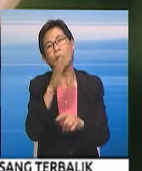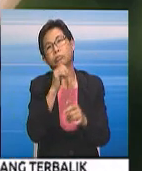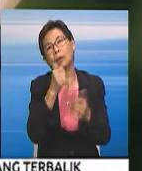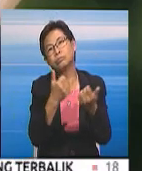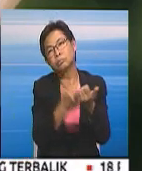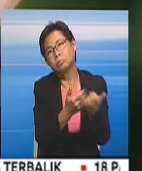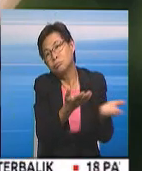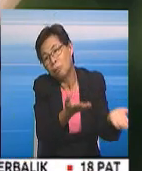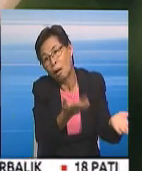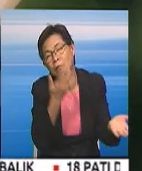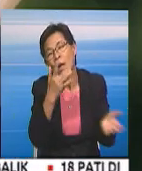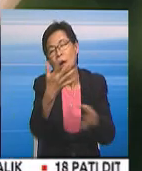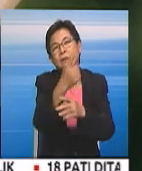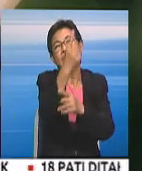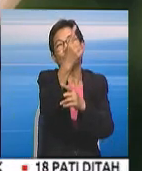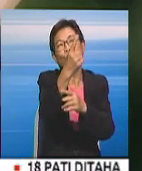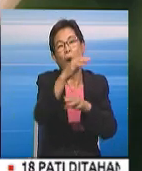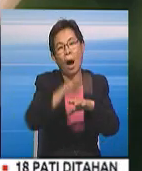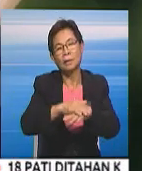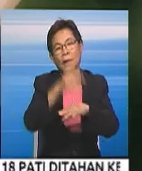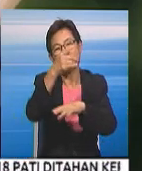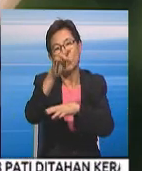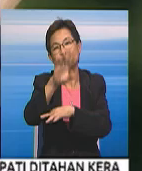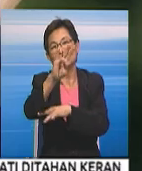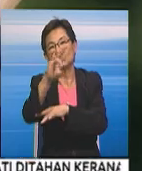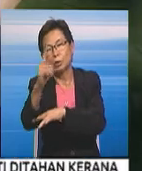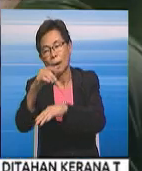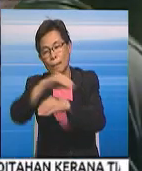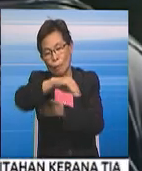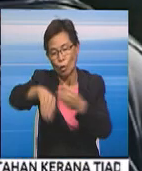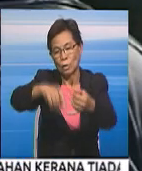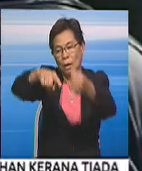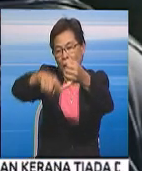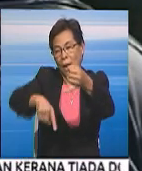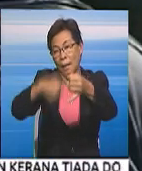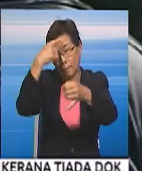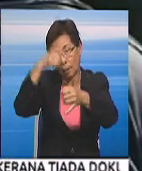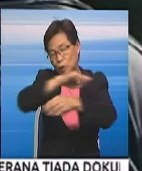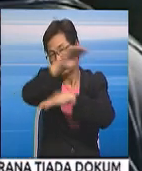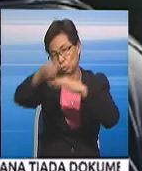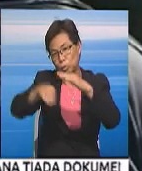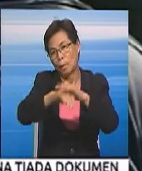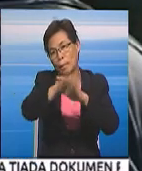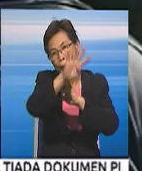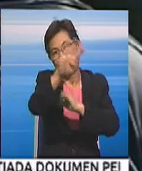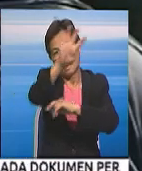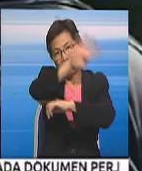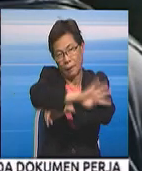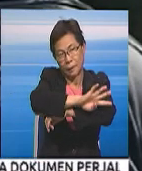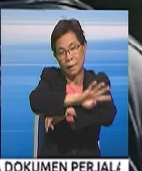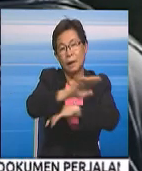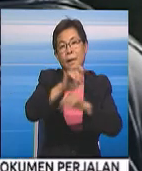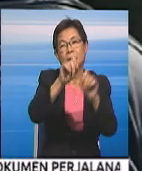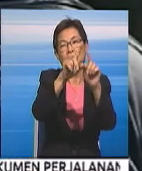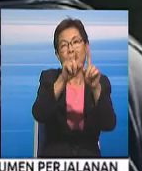menjebahinya selepas mencatat 1 atas par 7+1 pada pusingan akhir bagi keseluruhan 4 hari